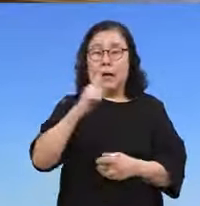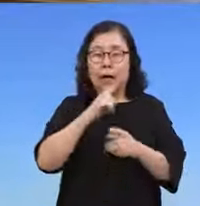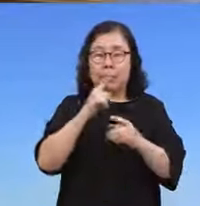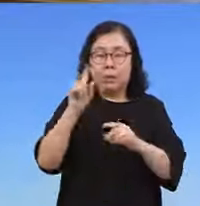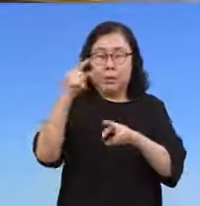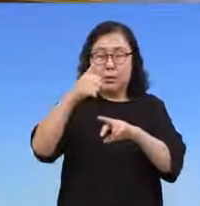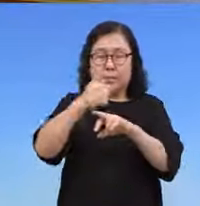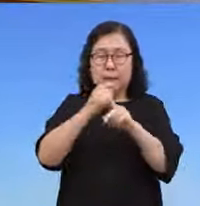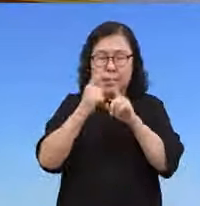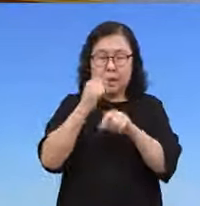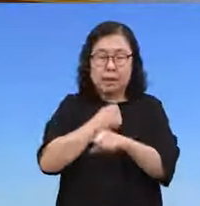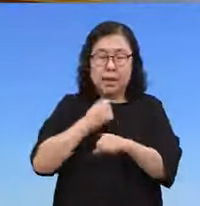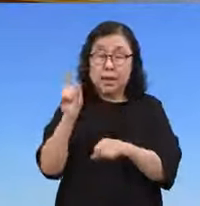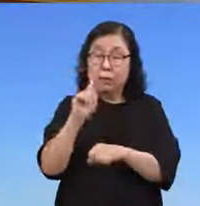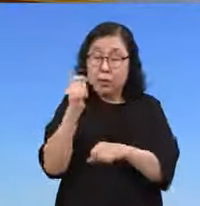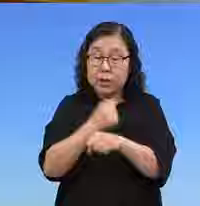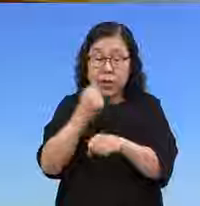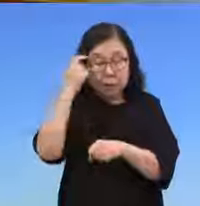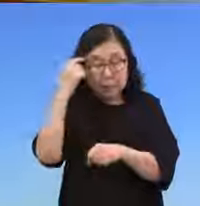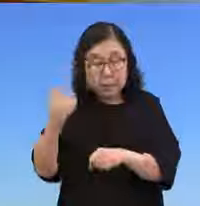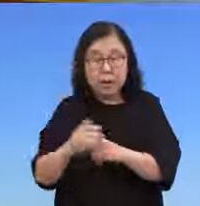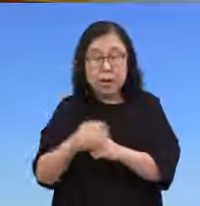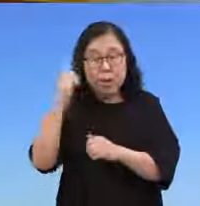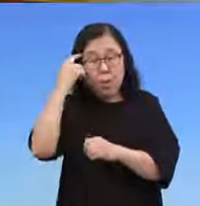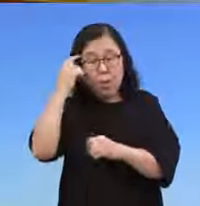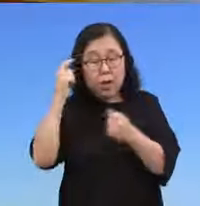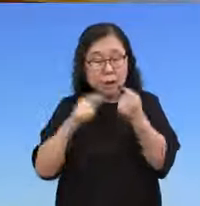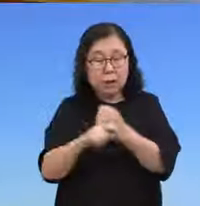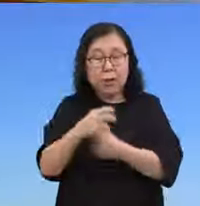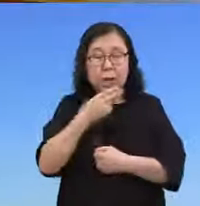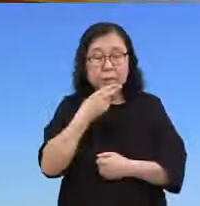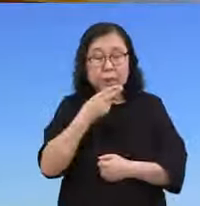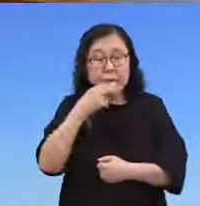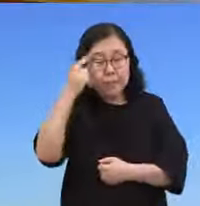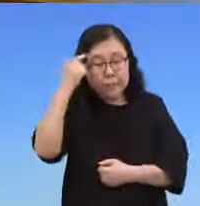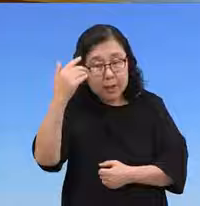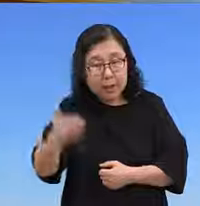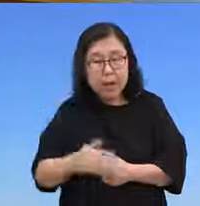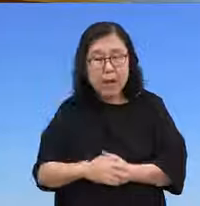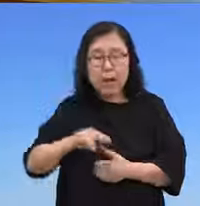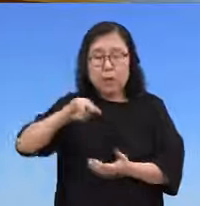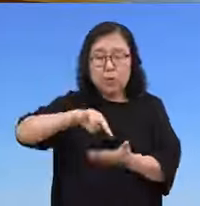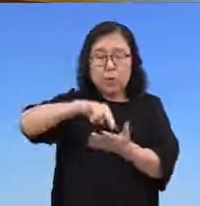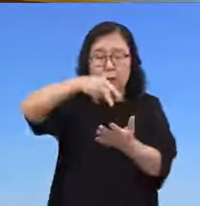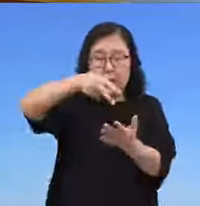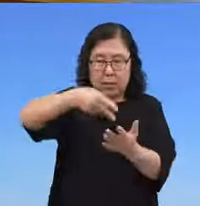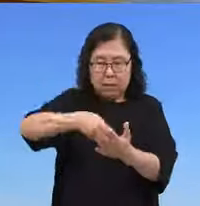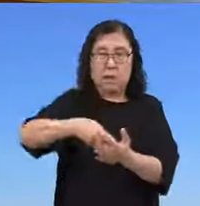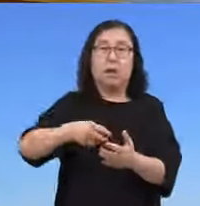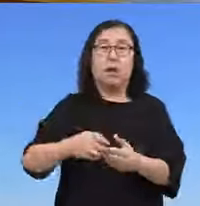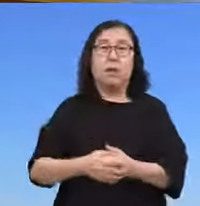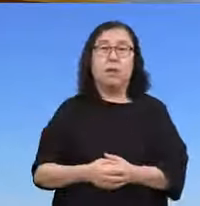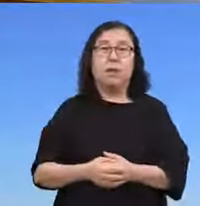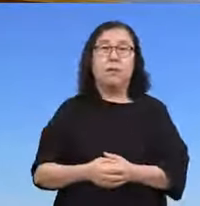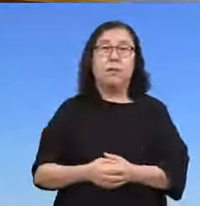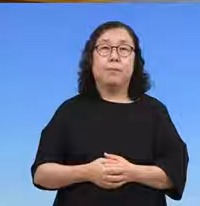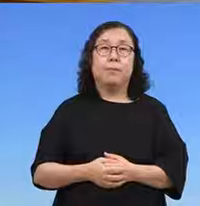30절입니다. 다윗이 이르되 내가 무엇을 하였나이까? 어찌 이유가 없으리까? 하고 그 다음에